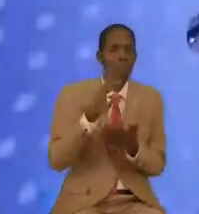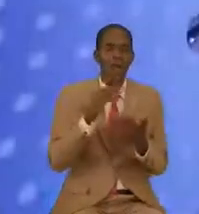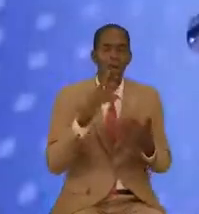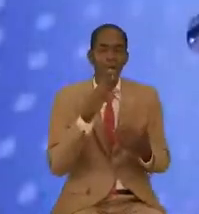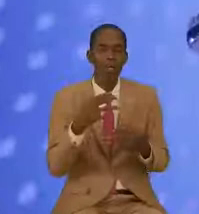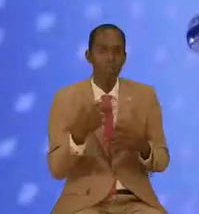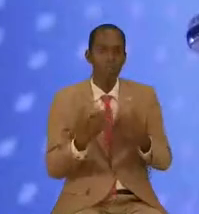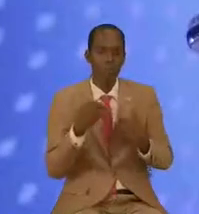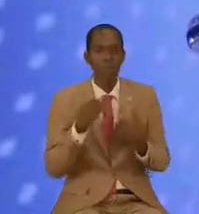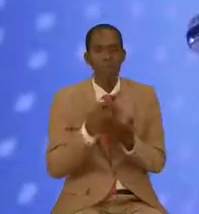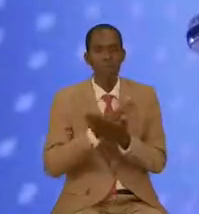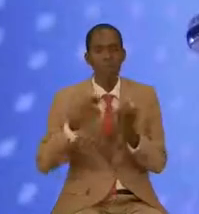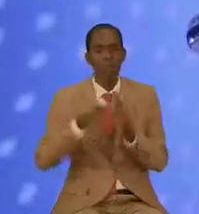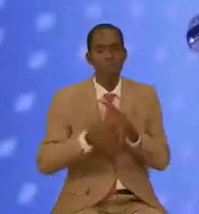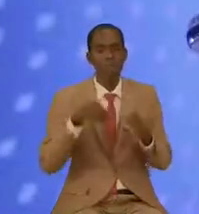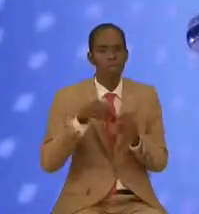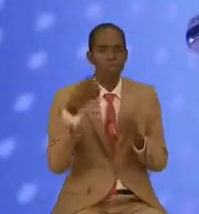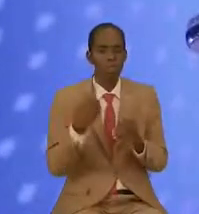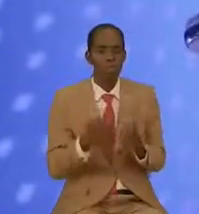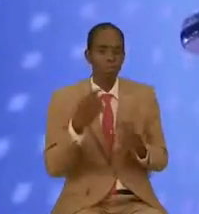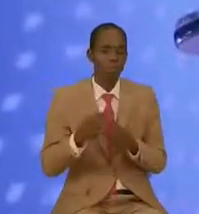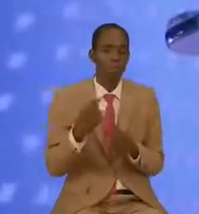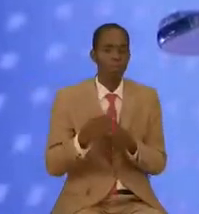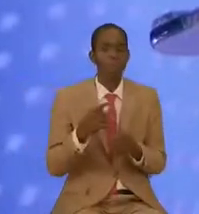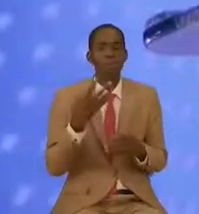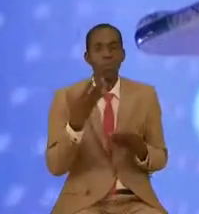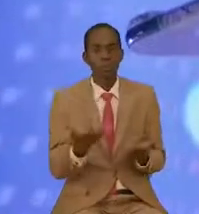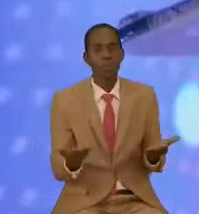leur justice sur la base de la promesse,